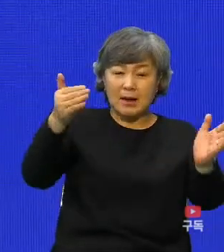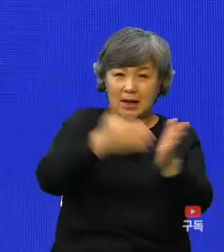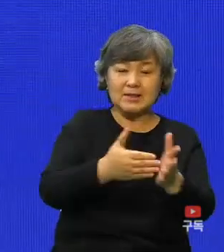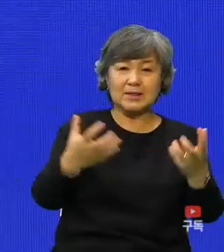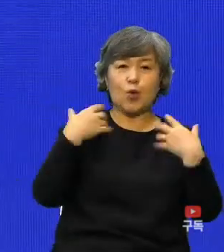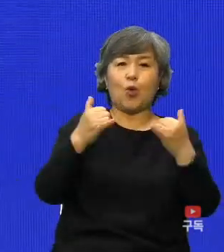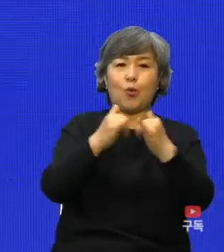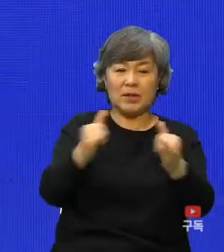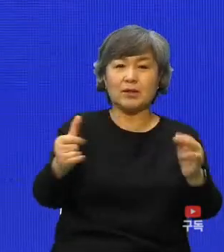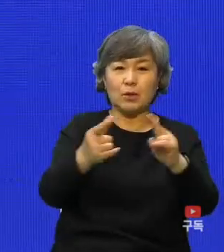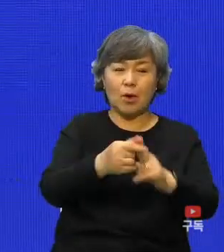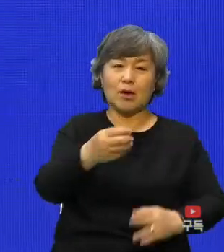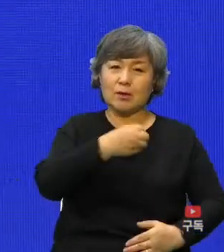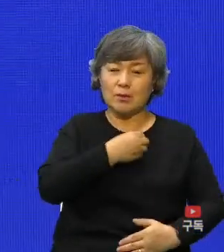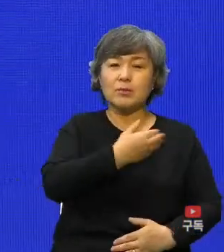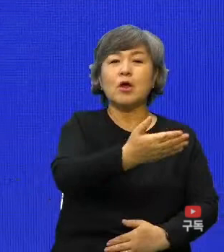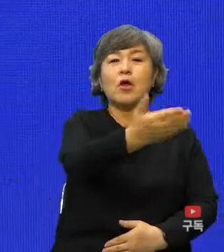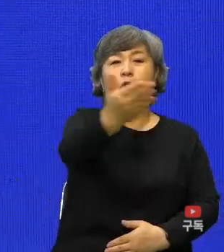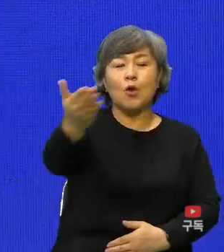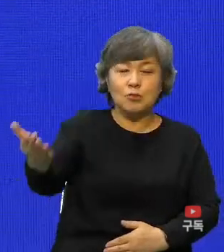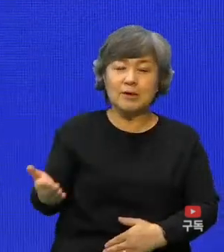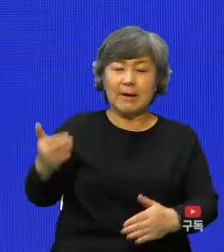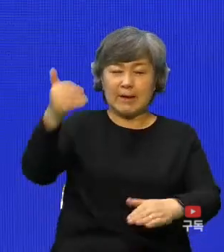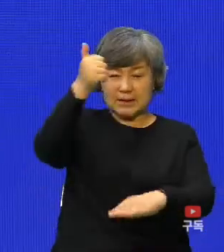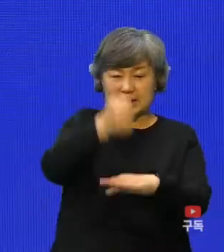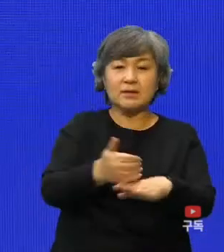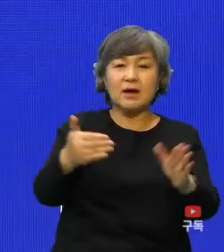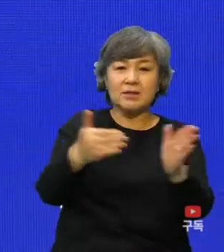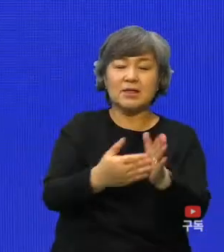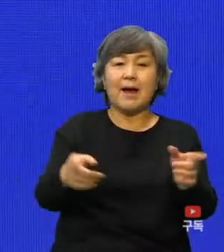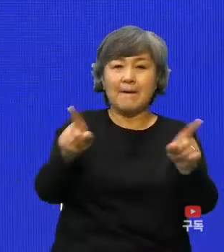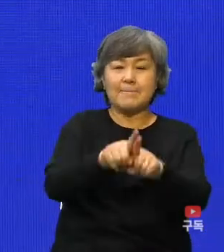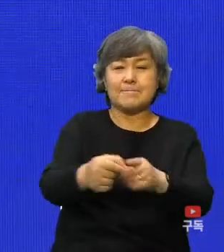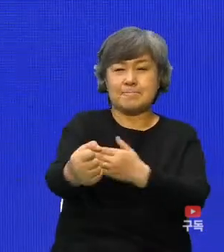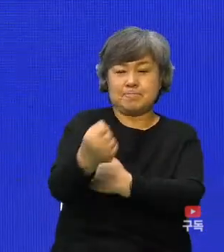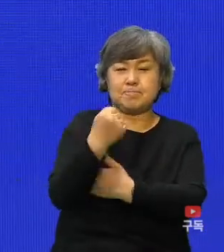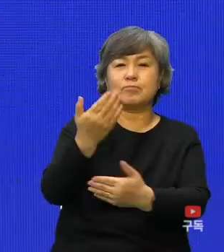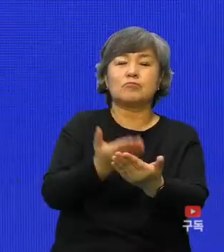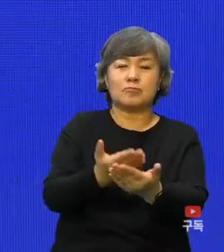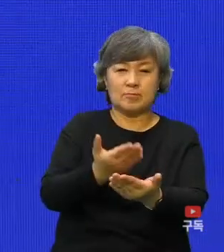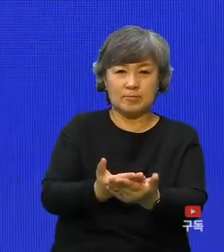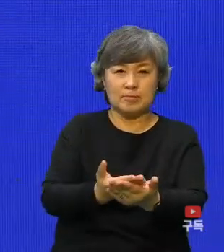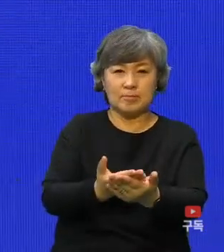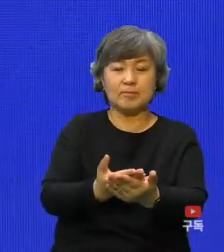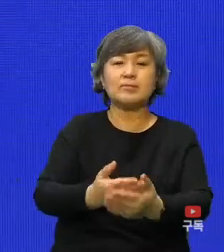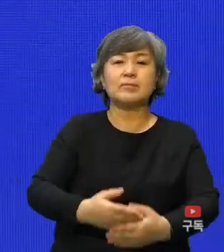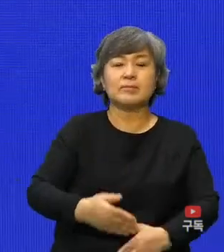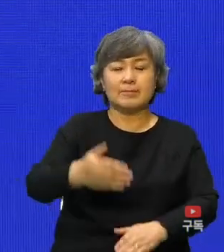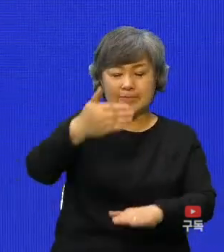전북도민과 당원 동지 여러분께서 끝까지 함께 힘을 모아주시길 바라겠습니다.